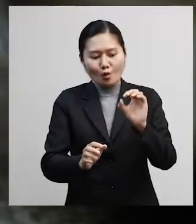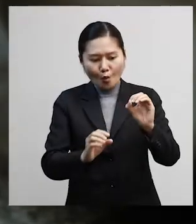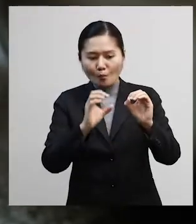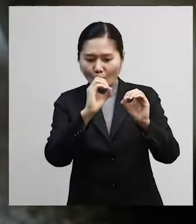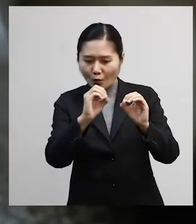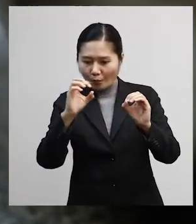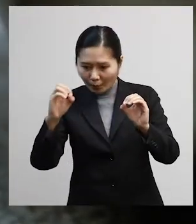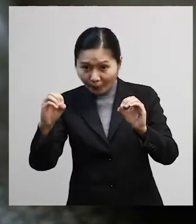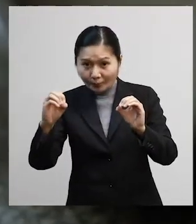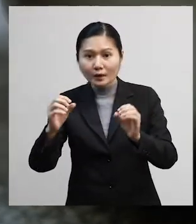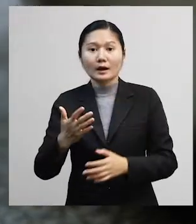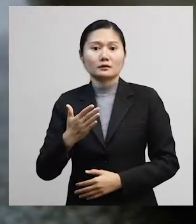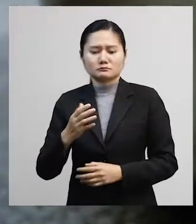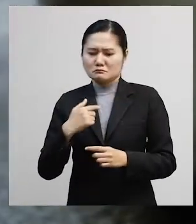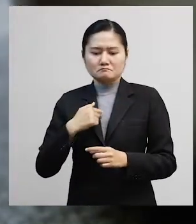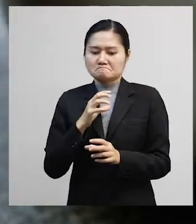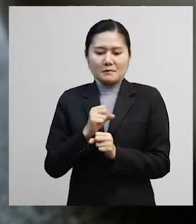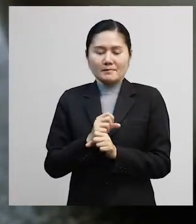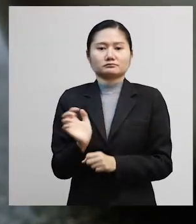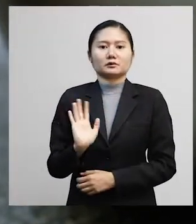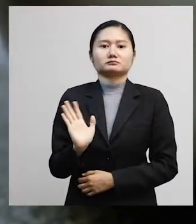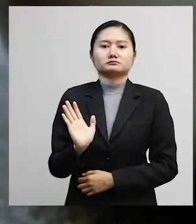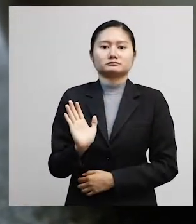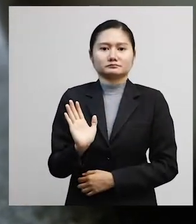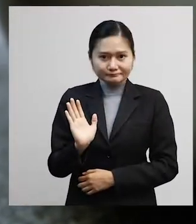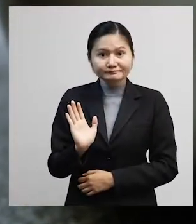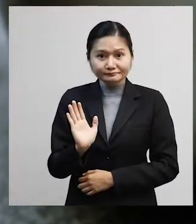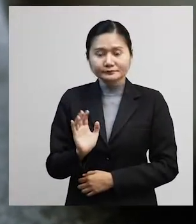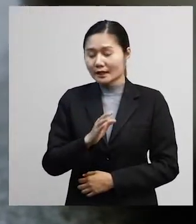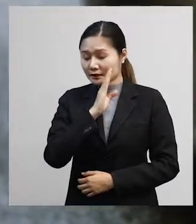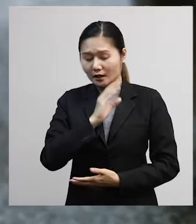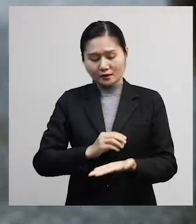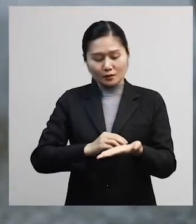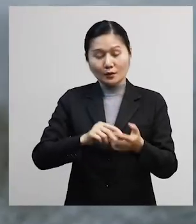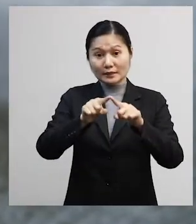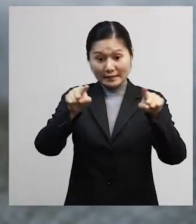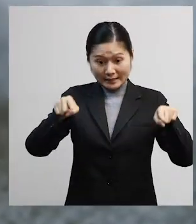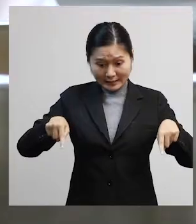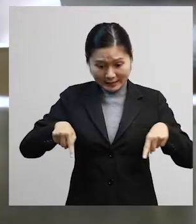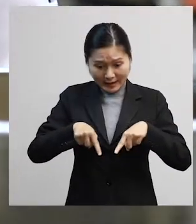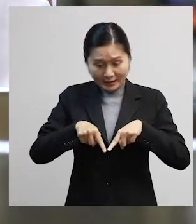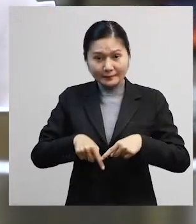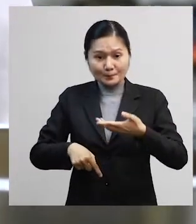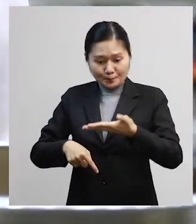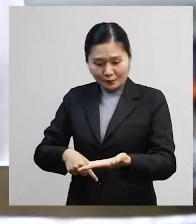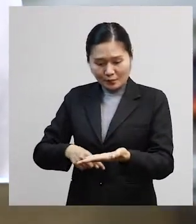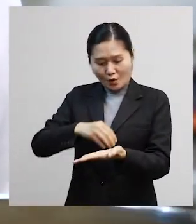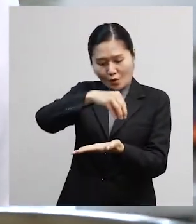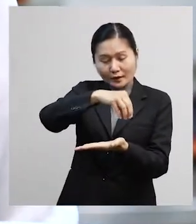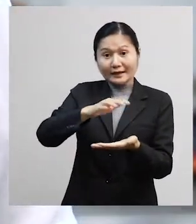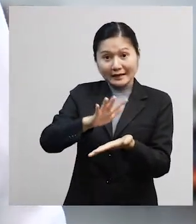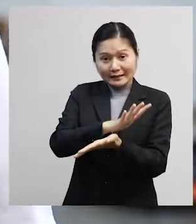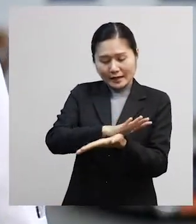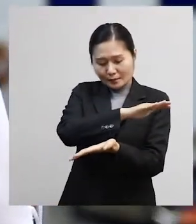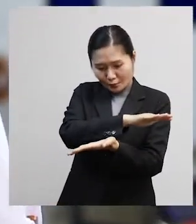ราก็จะไม่ต้องปั้นนะคะเวลาที่เราวางใส่ถาดอบนะคะที่เรารองด้วยก